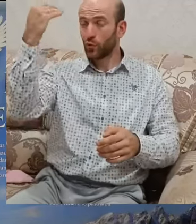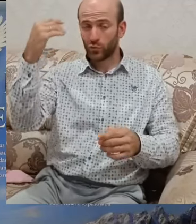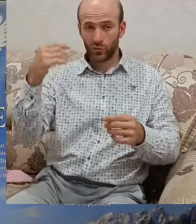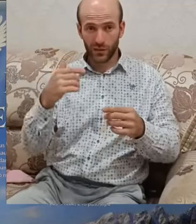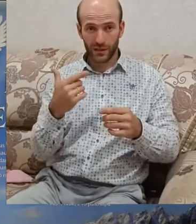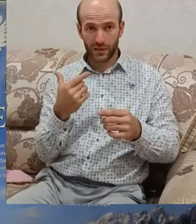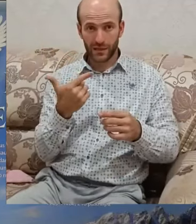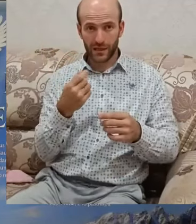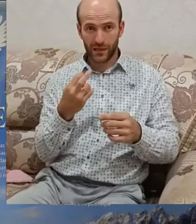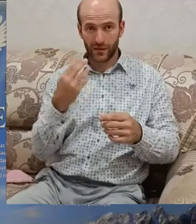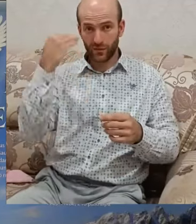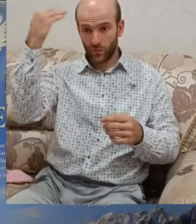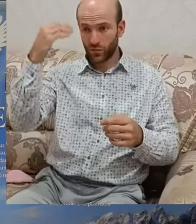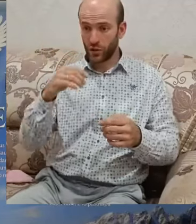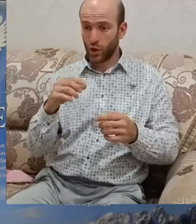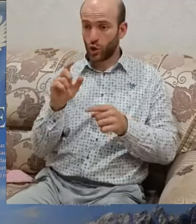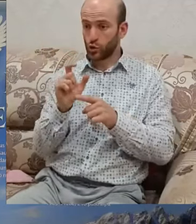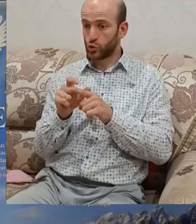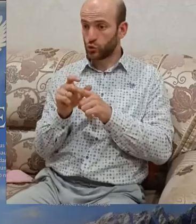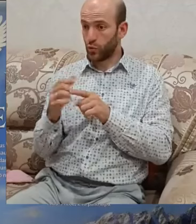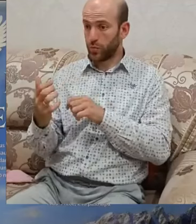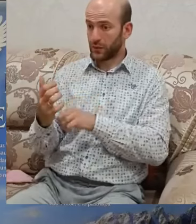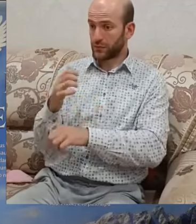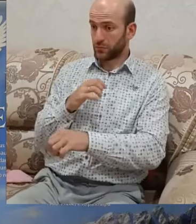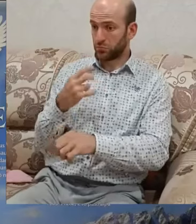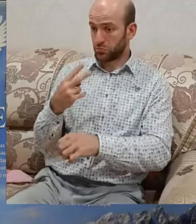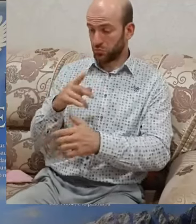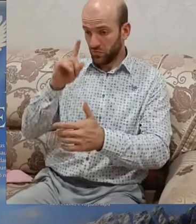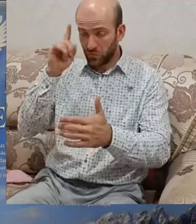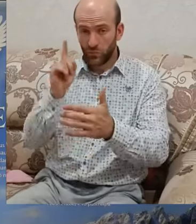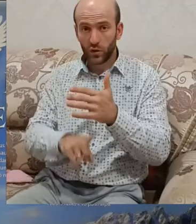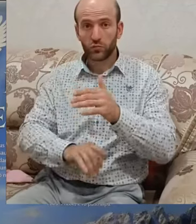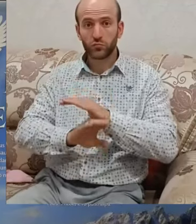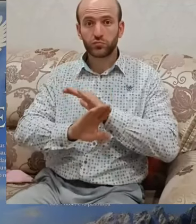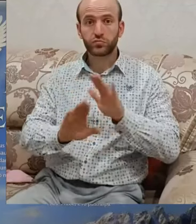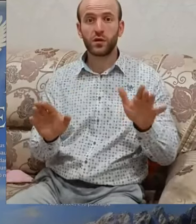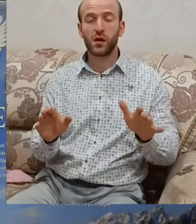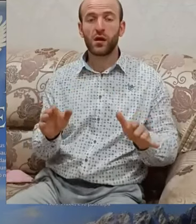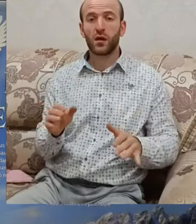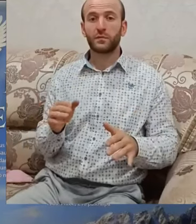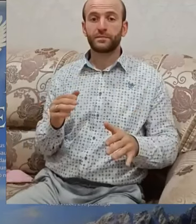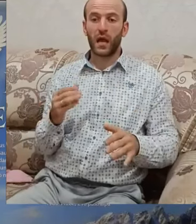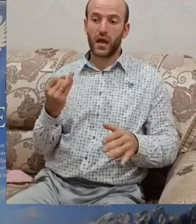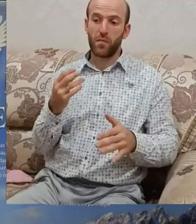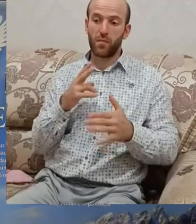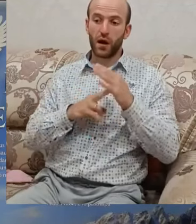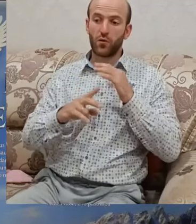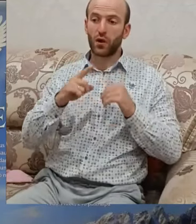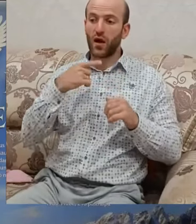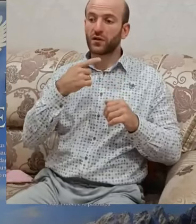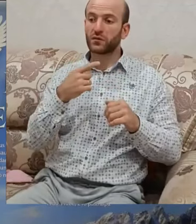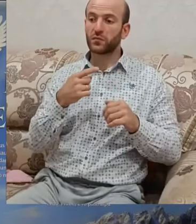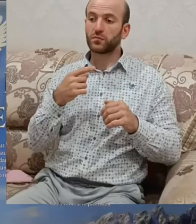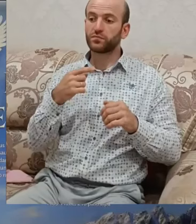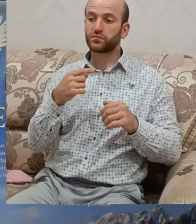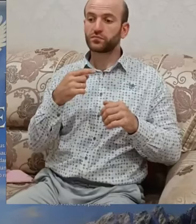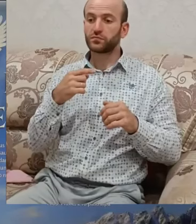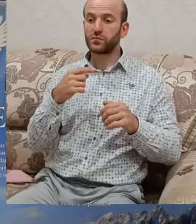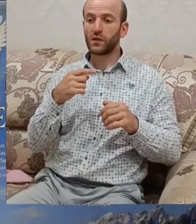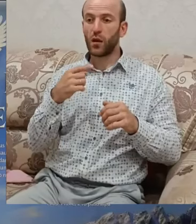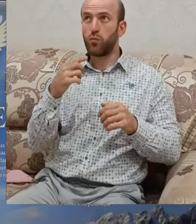должно звучать слово этого часа. Pranašas klausia. Пророк спрашивает. Dievas klausia. Бог спрашивает. Ar